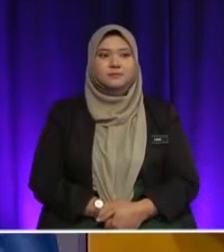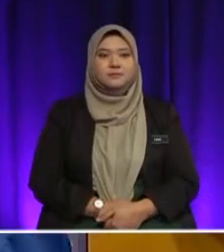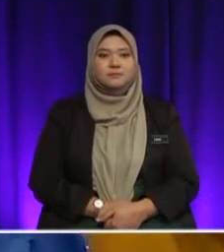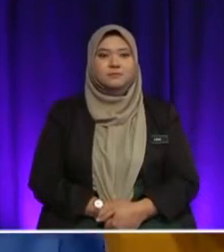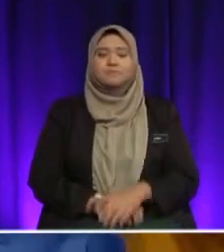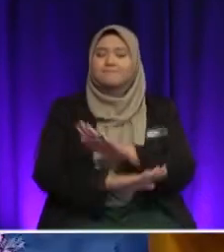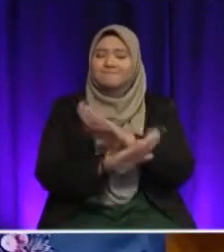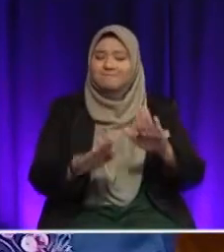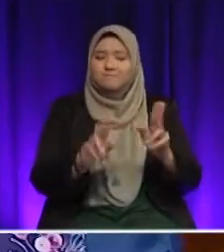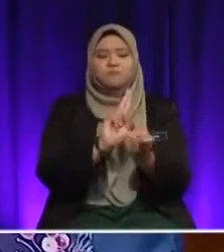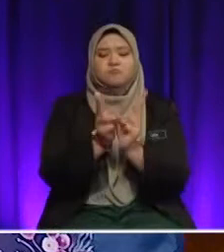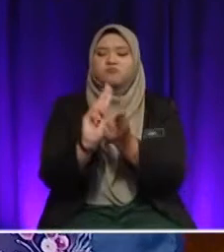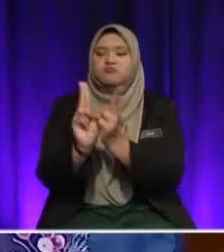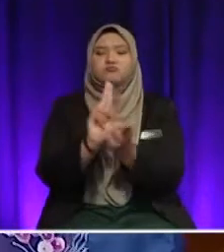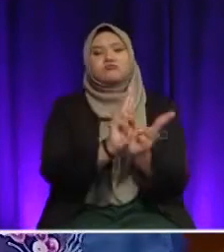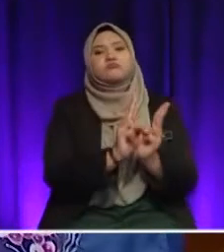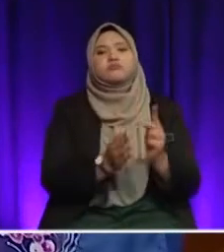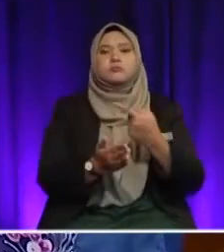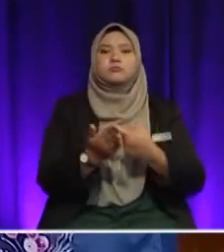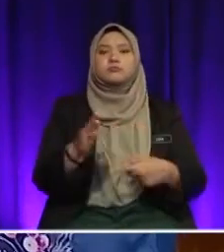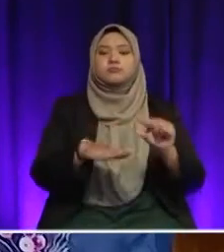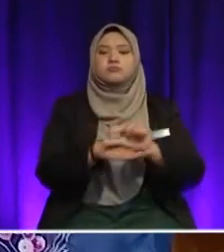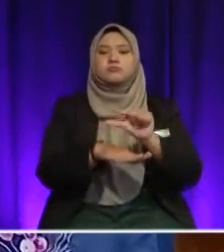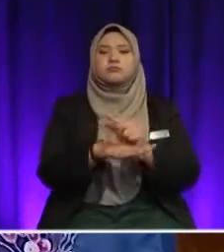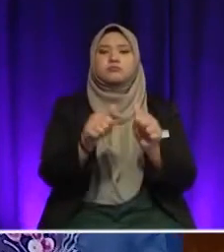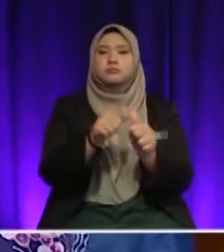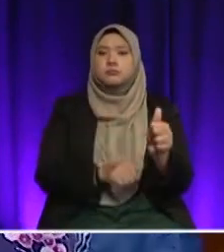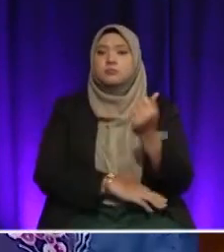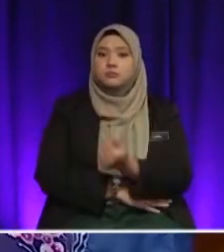dan Sebenarnya kalau saya memang tak boleh